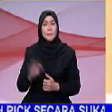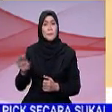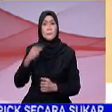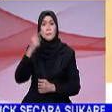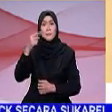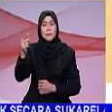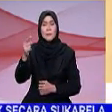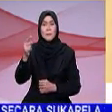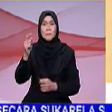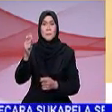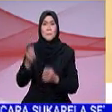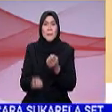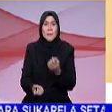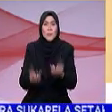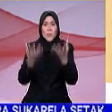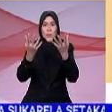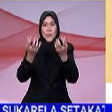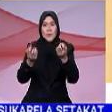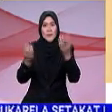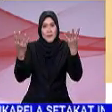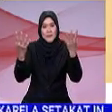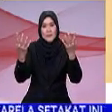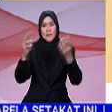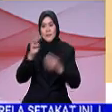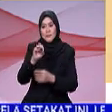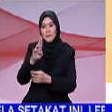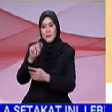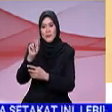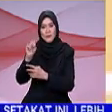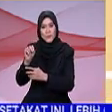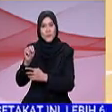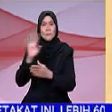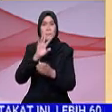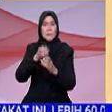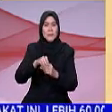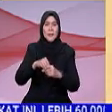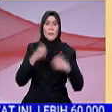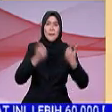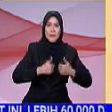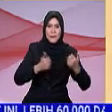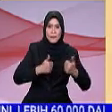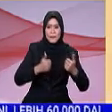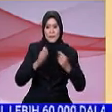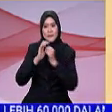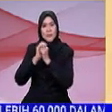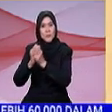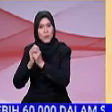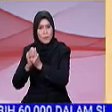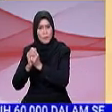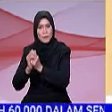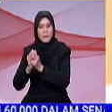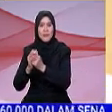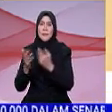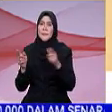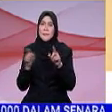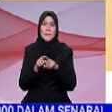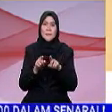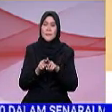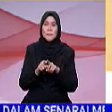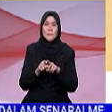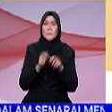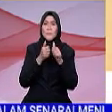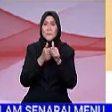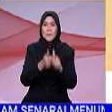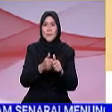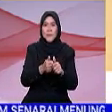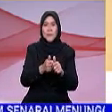saja mercun, melibatkan perayaan Aidilfitri, melibatkan tahu bau Cina. Itu adalah